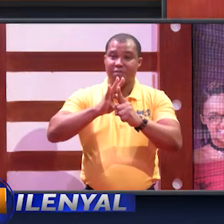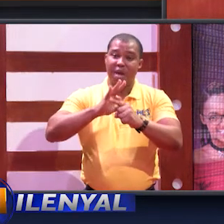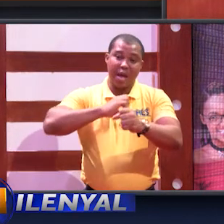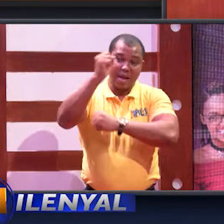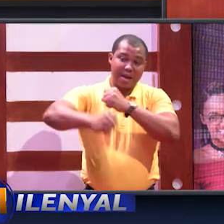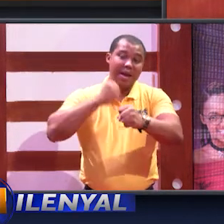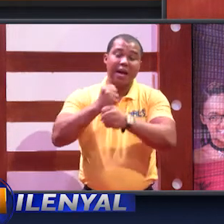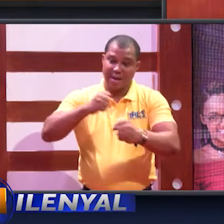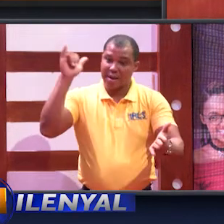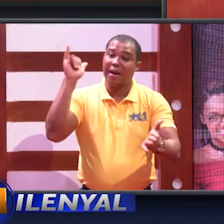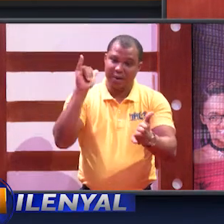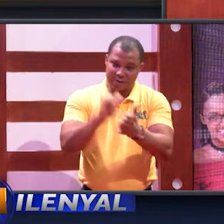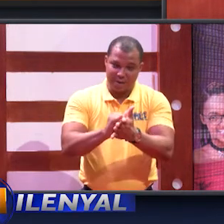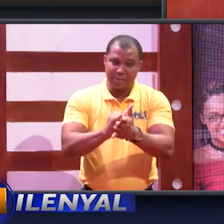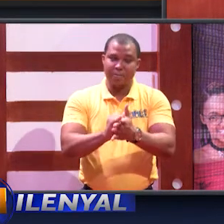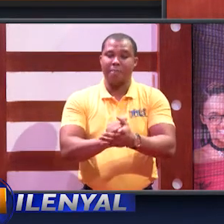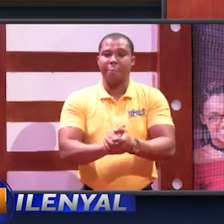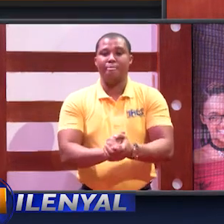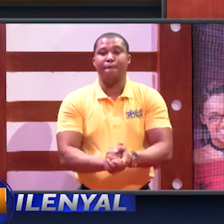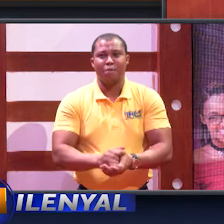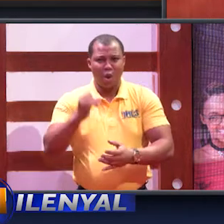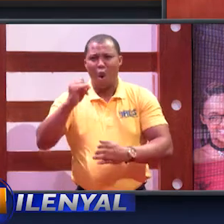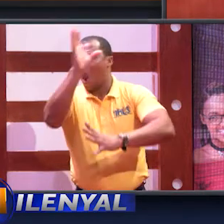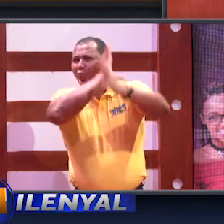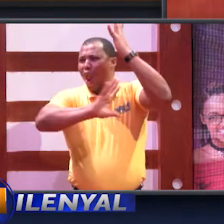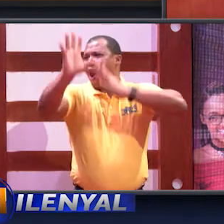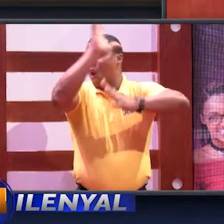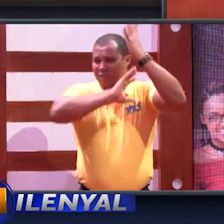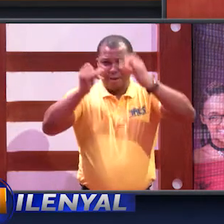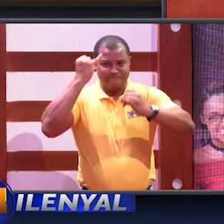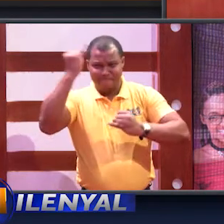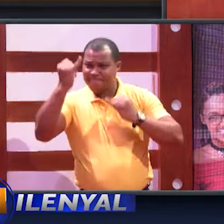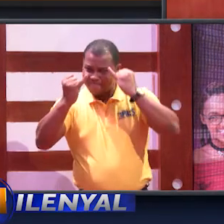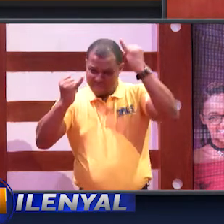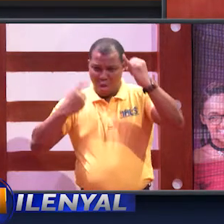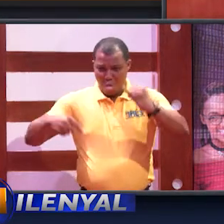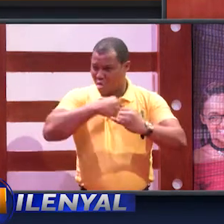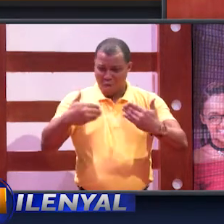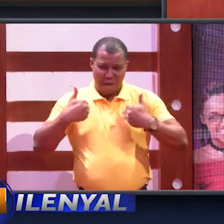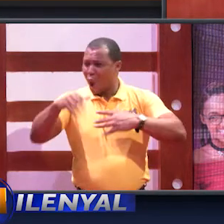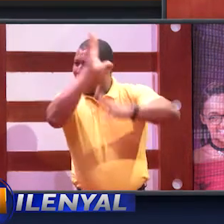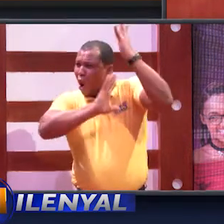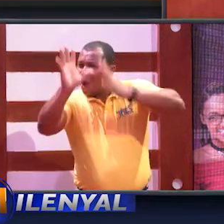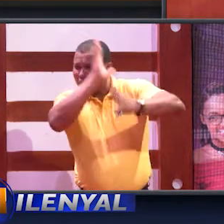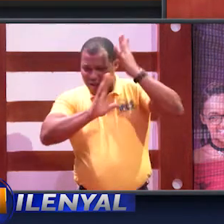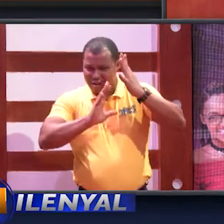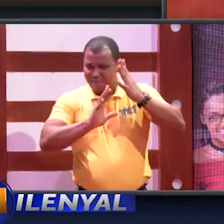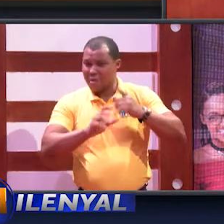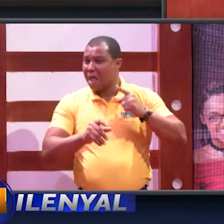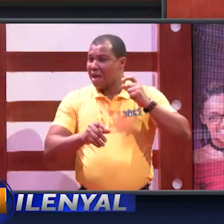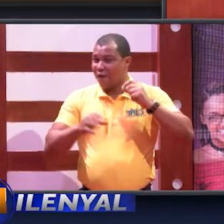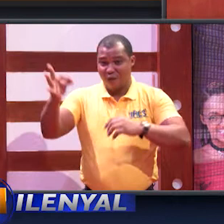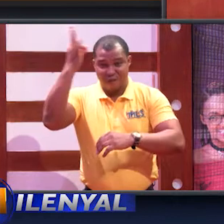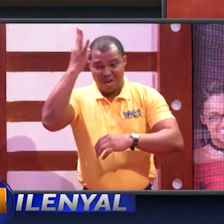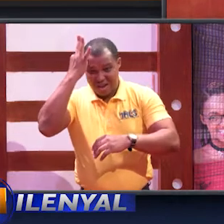ça que nous ouvrons. Bien que nous avons l'idée ça longtemps. Parce que pas moi-même, ni moi, ni un pilote qui